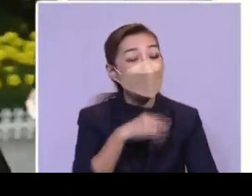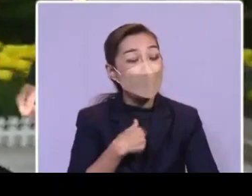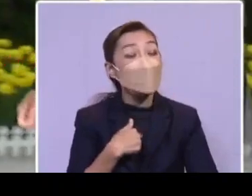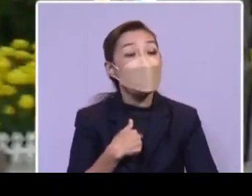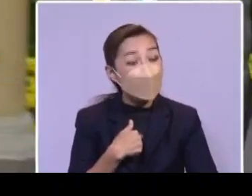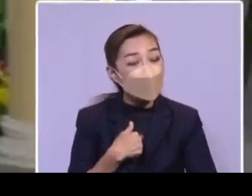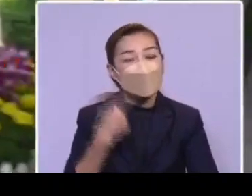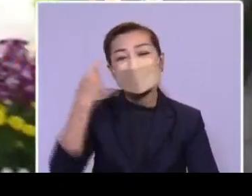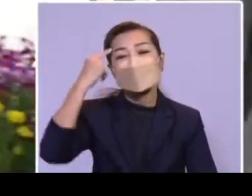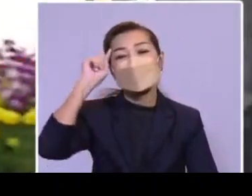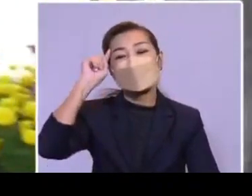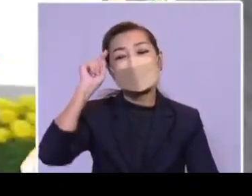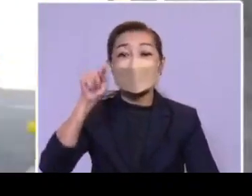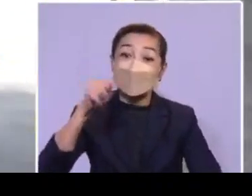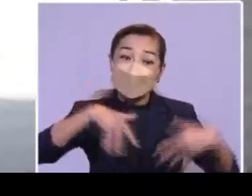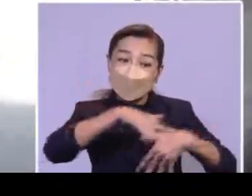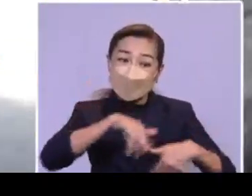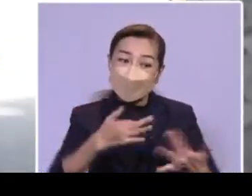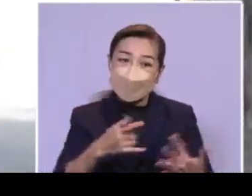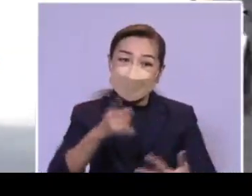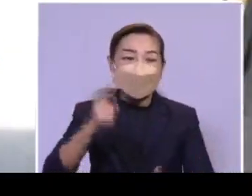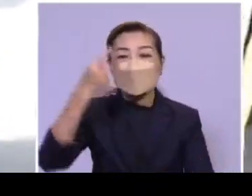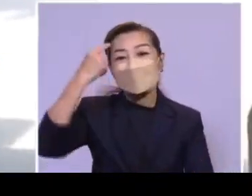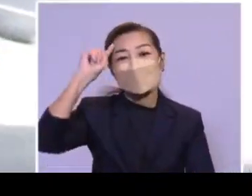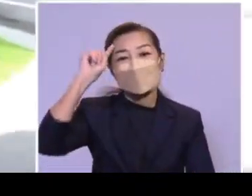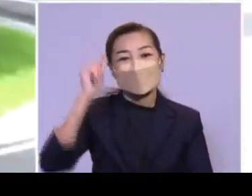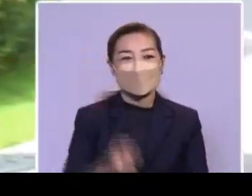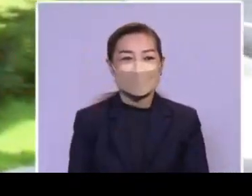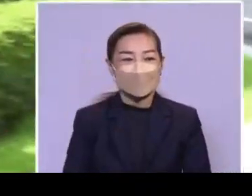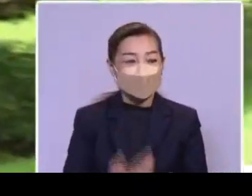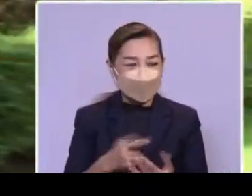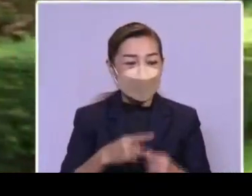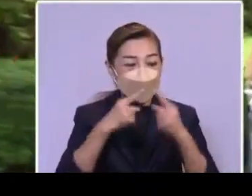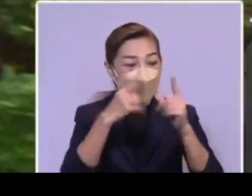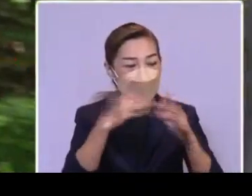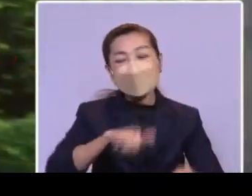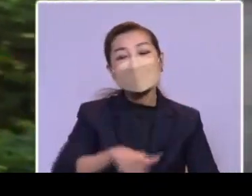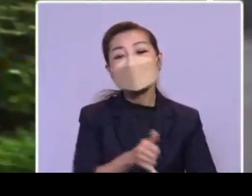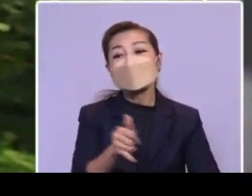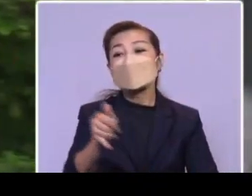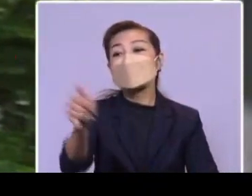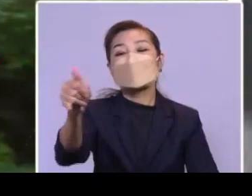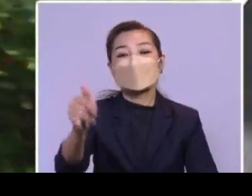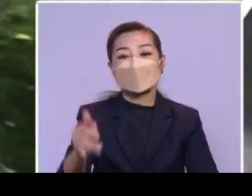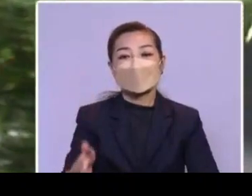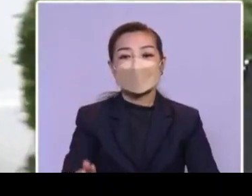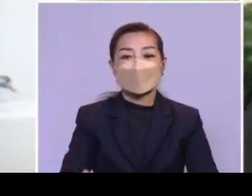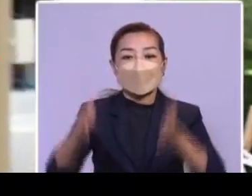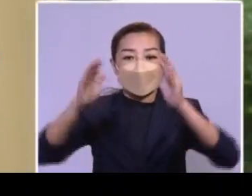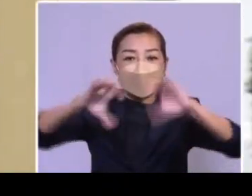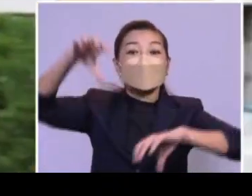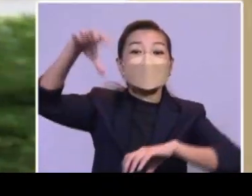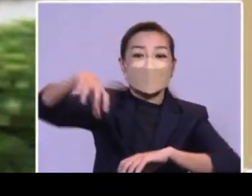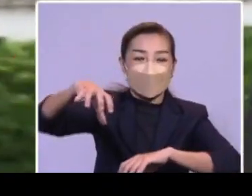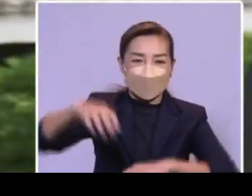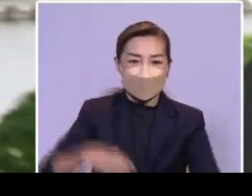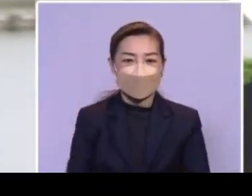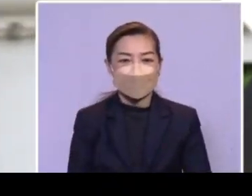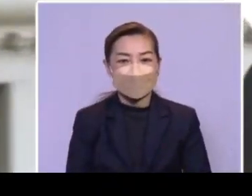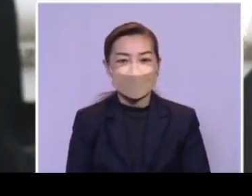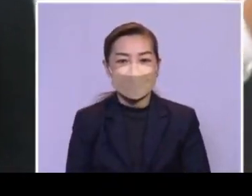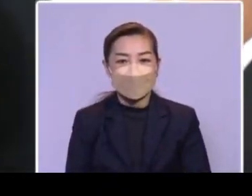ก็ไม่รู้ว่าประชาชนรออยู่จริงหรือเปล่านะฮะแล้วก็รีบเข้าไปที่ตึกไทยคู่ฟ้าทันทีนะฮะลองฟังช่วงหนึ่งหน่อยฮะ